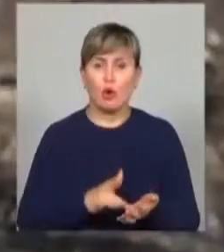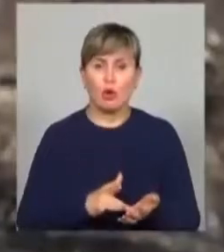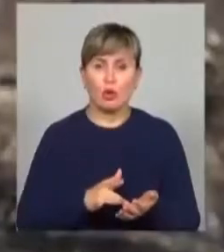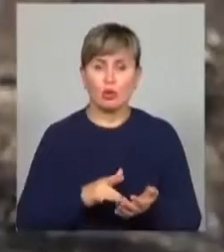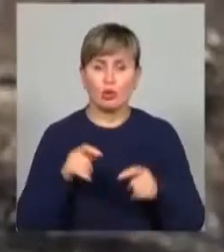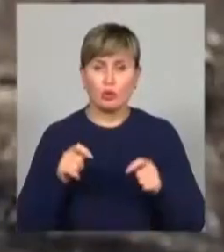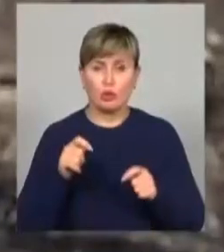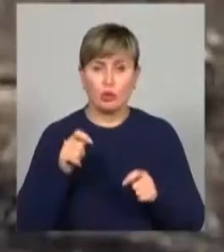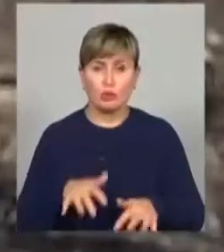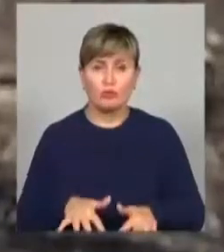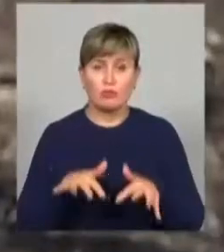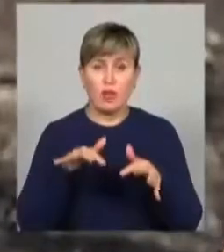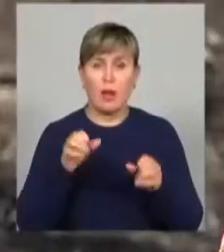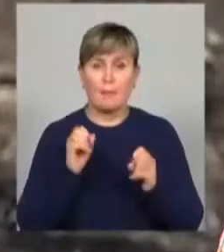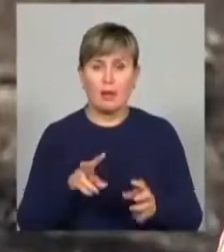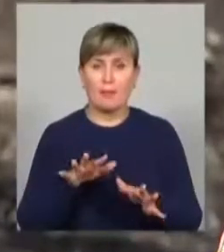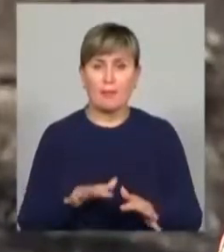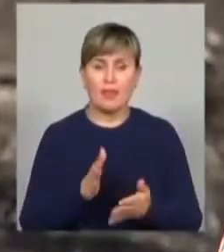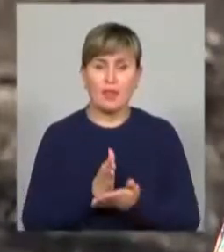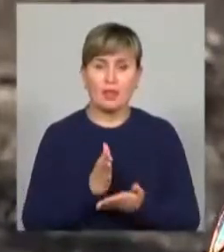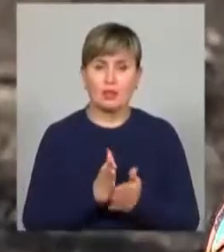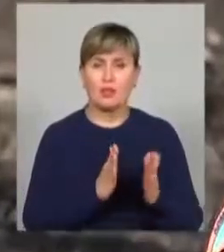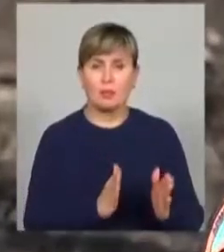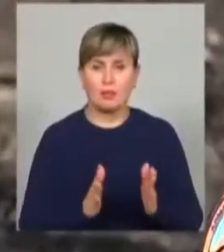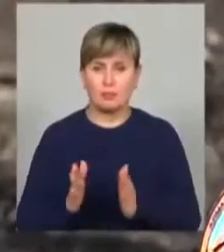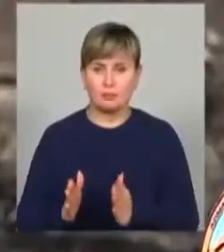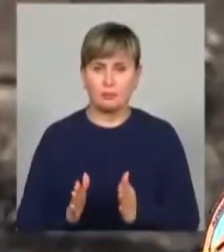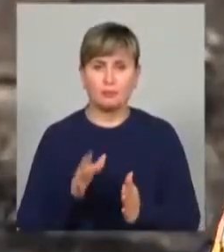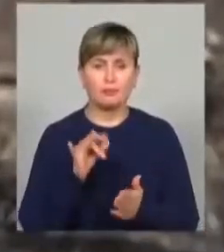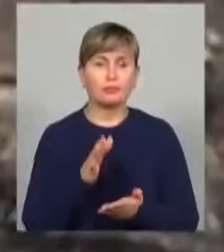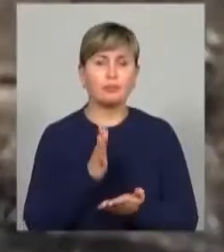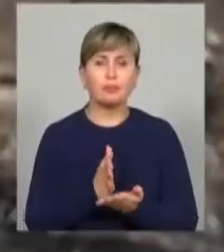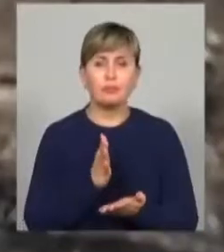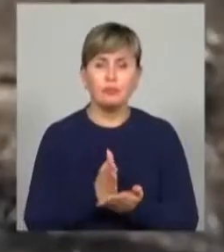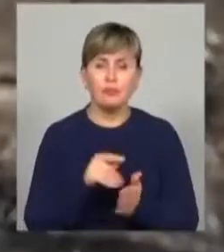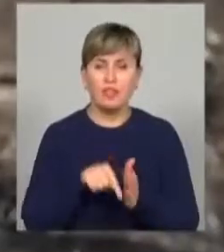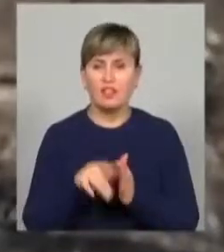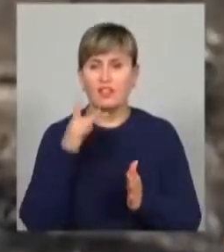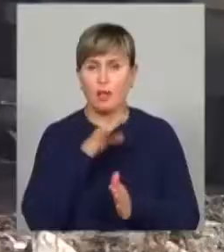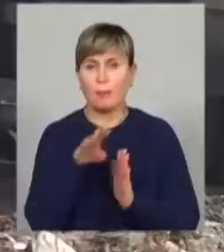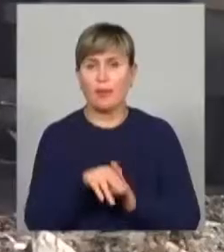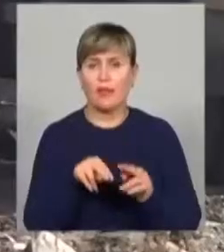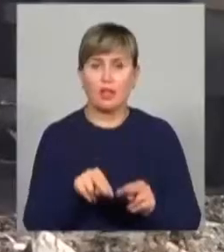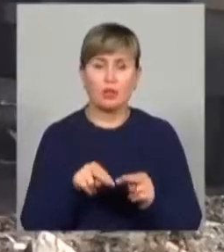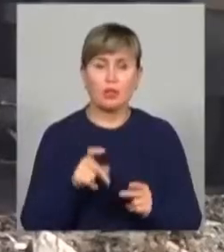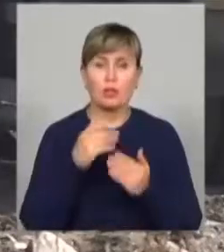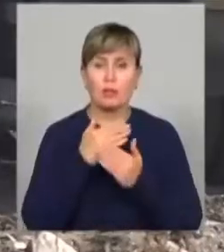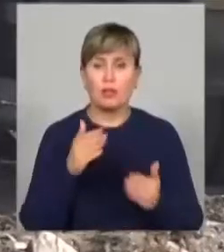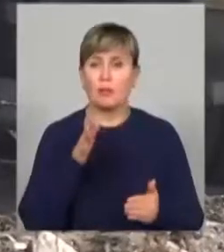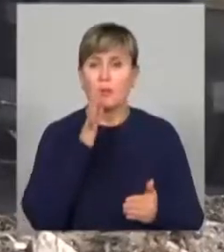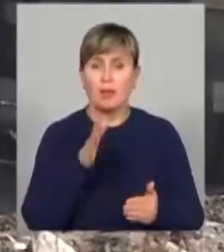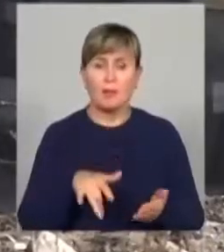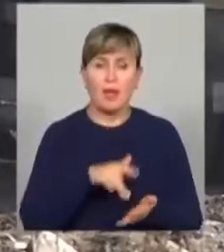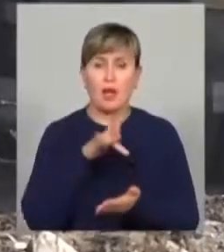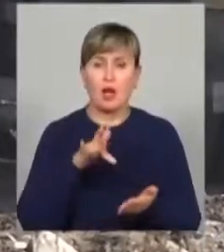опасная ситуация находится она стабильная находится значит всегда под контролем за последние пять лет в